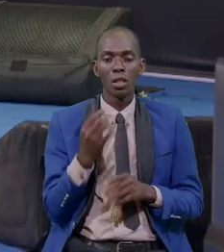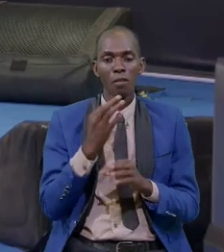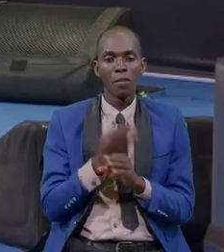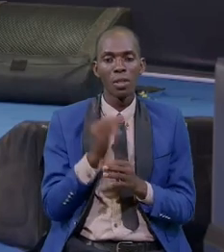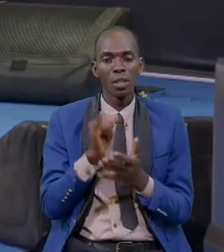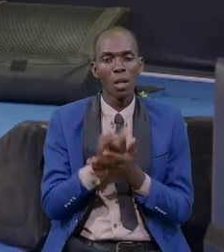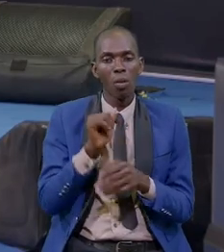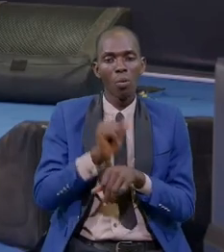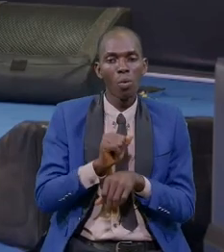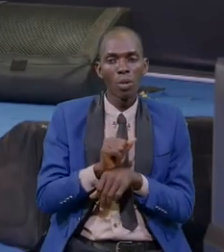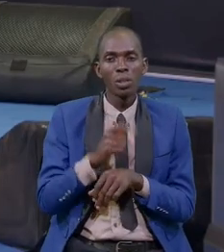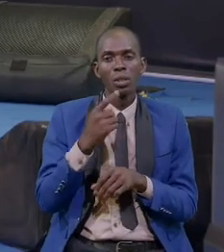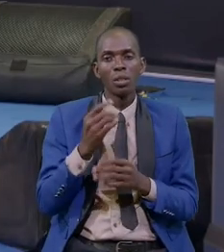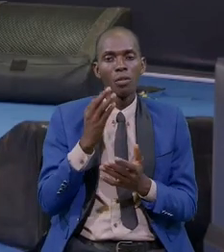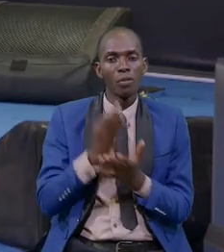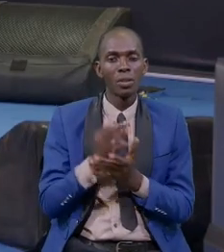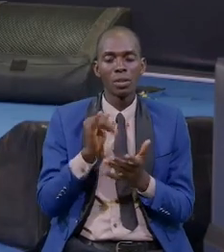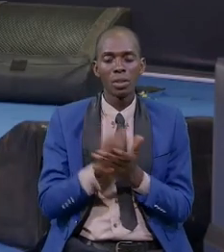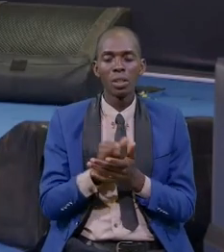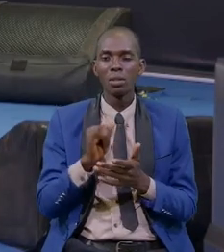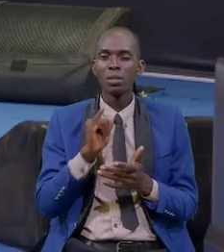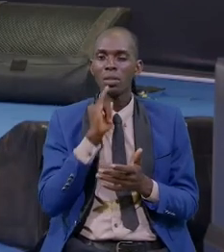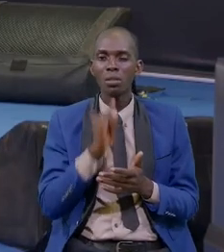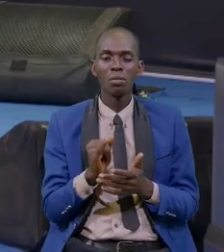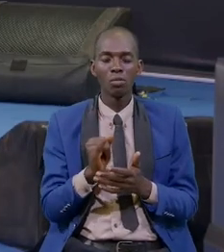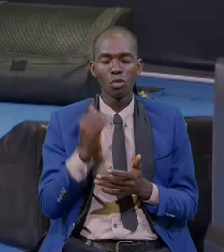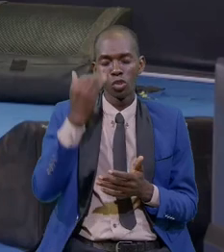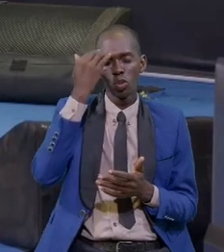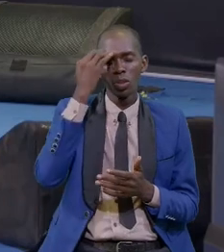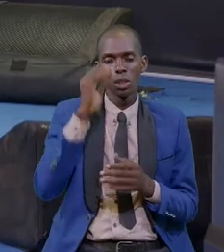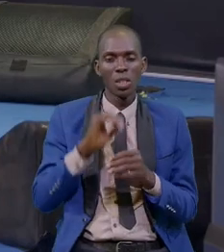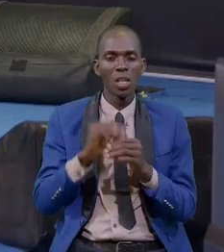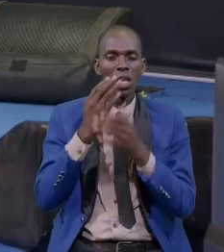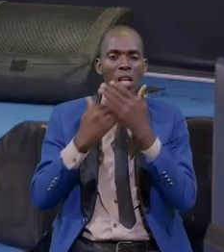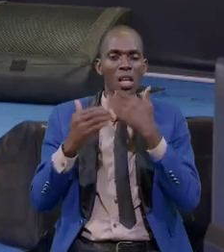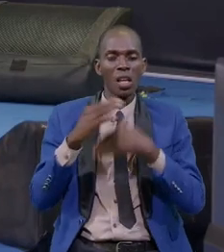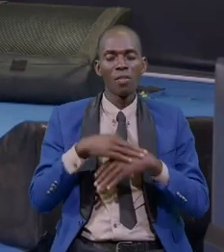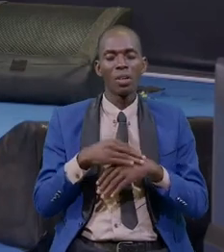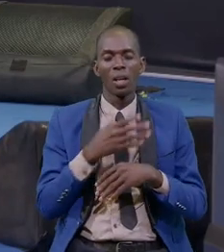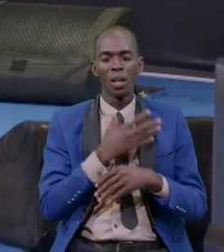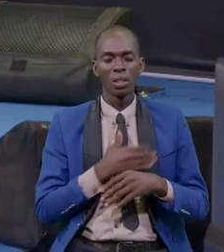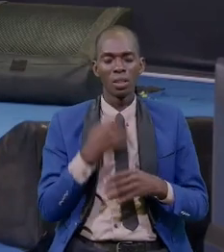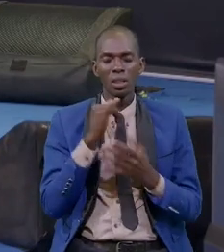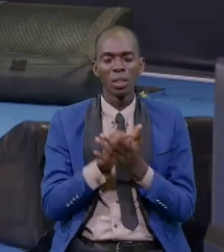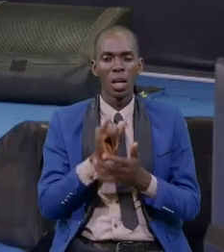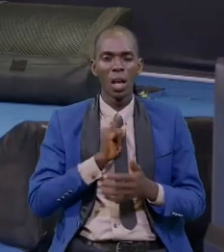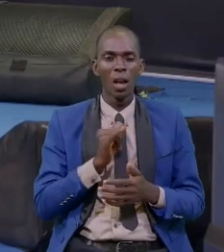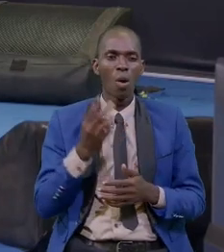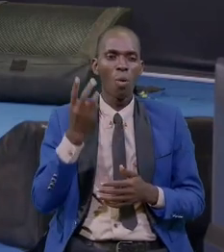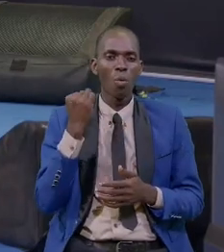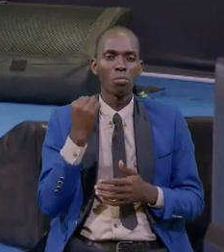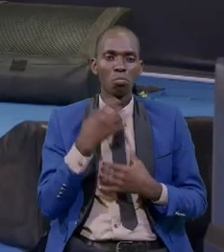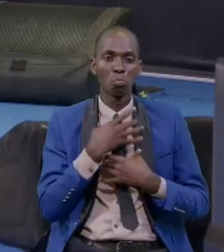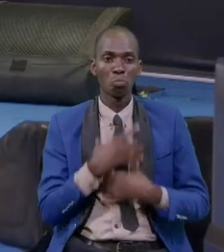la foi qui est reconnue au ciel, c'est la foi qui porte de fruits. Il dit, j'étais étranger. J'avais eu